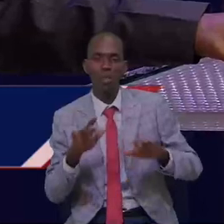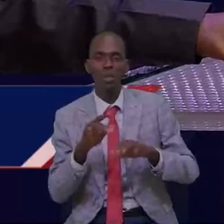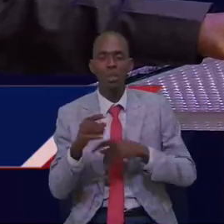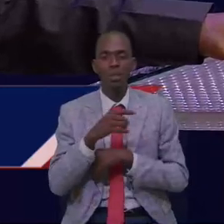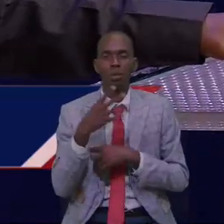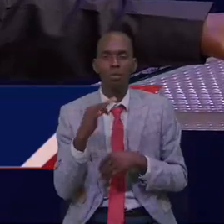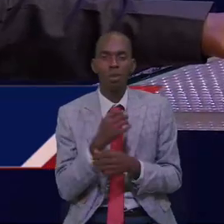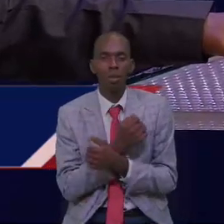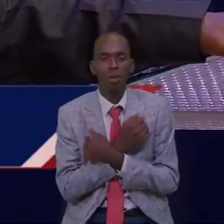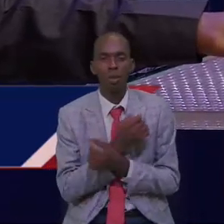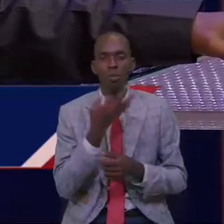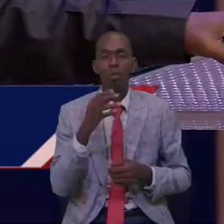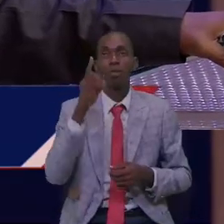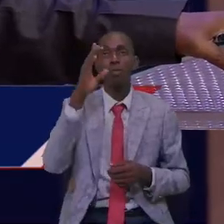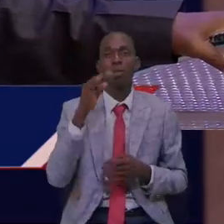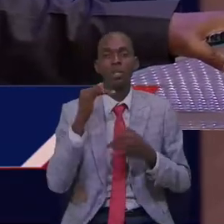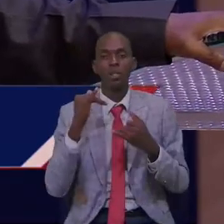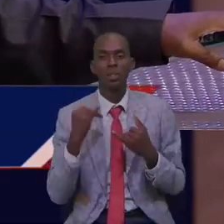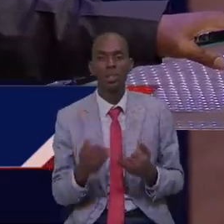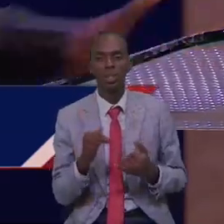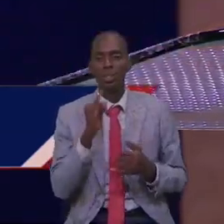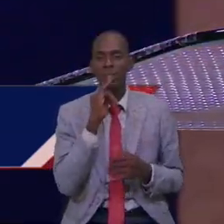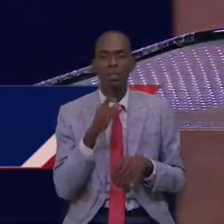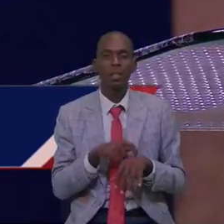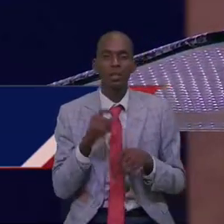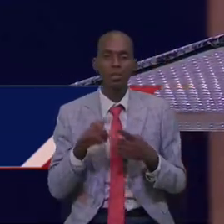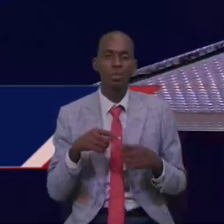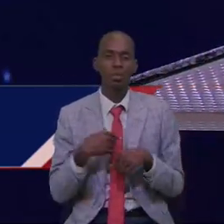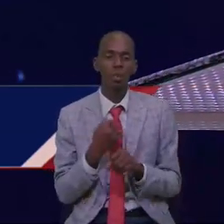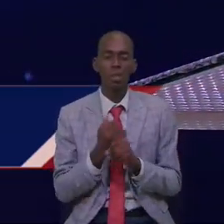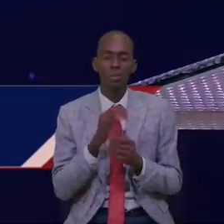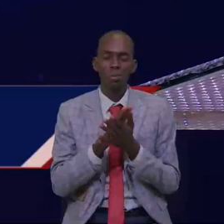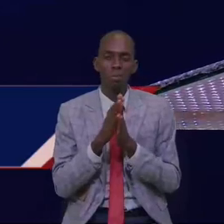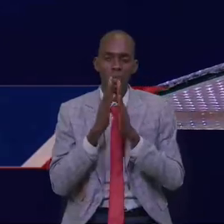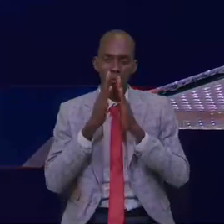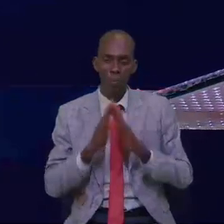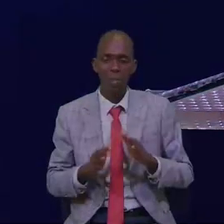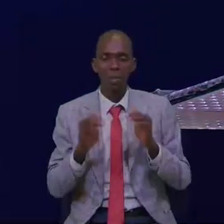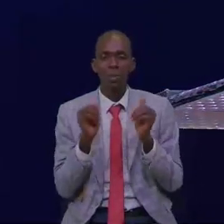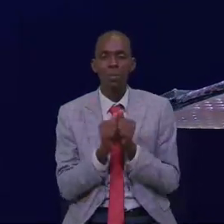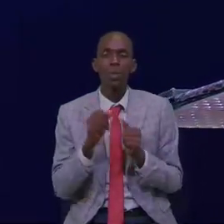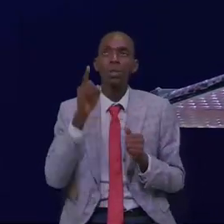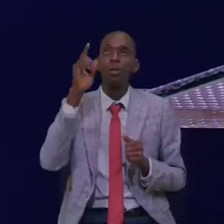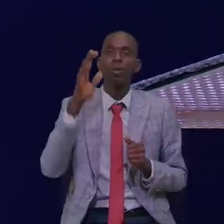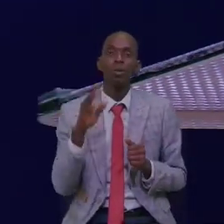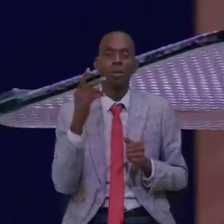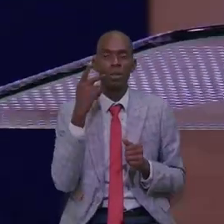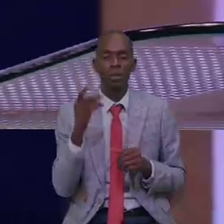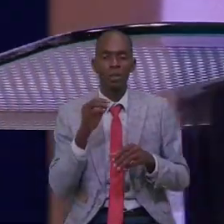de Dieu. Voici l'heure de faire la paix avec Dieu. Michée, chapitre